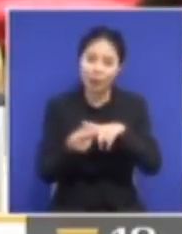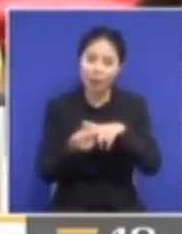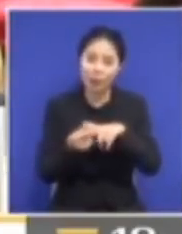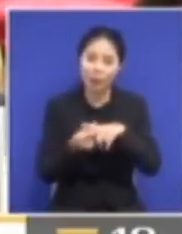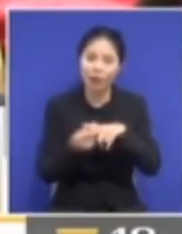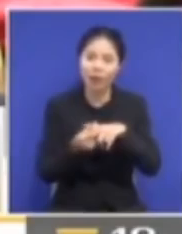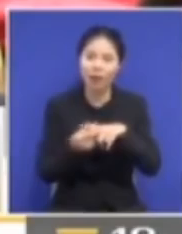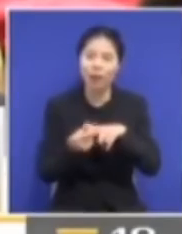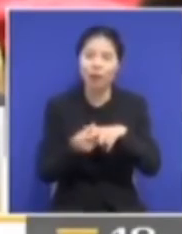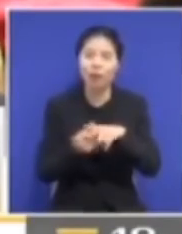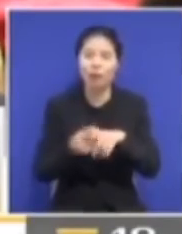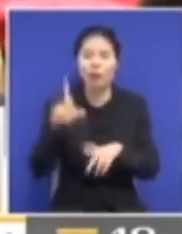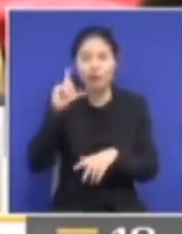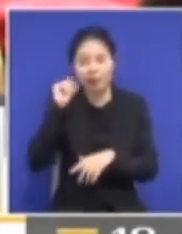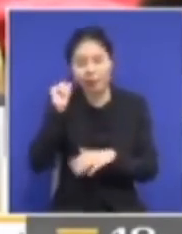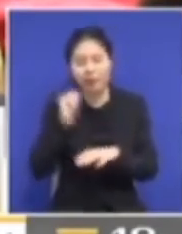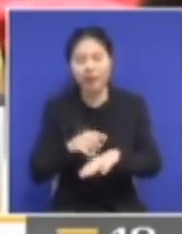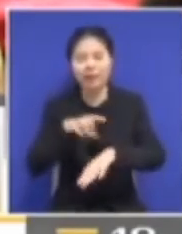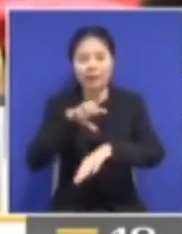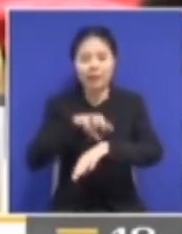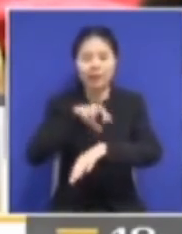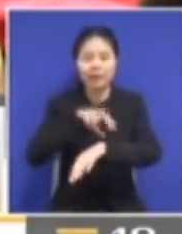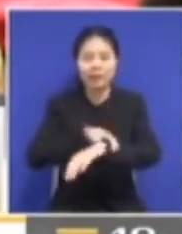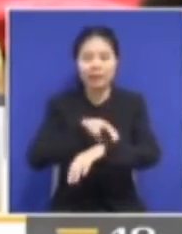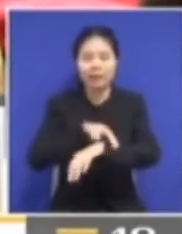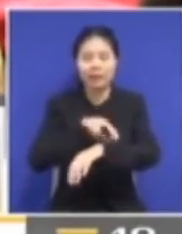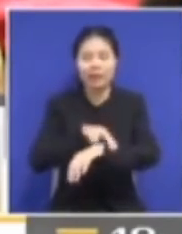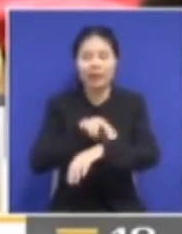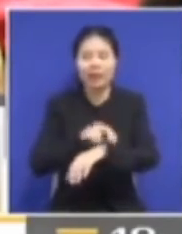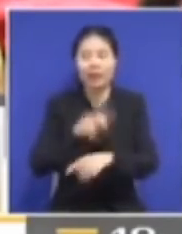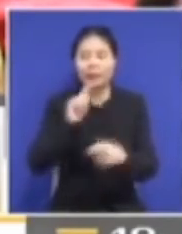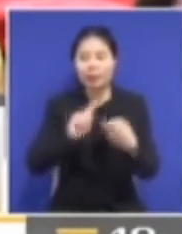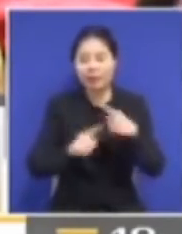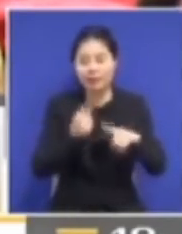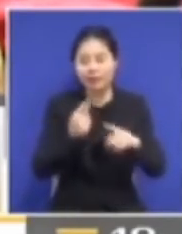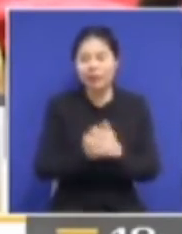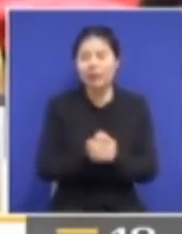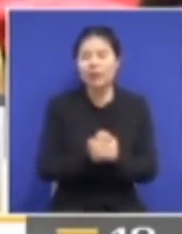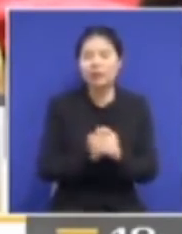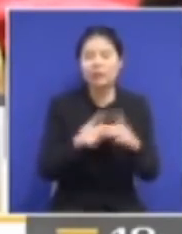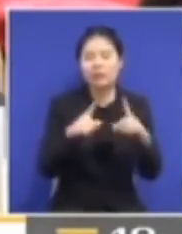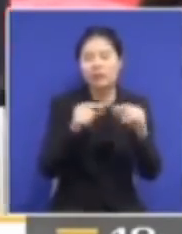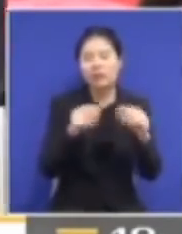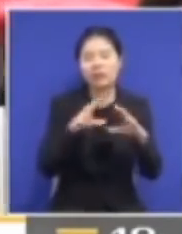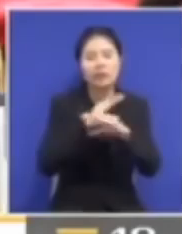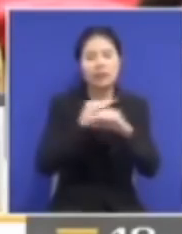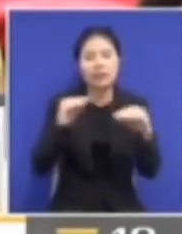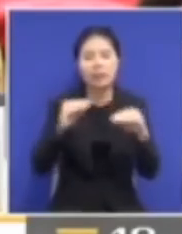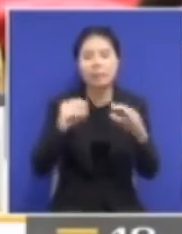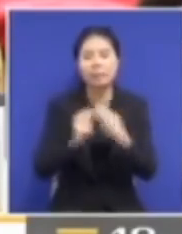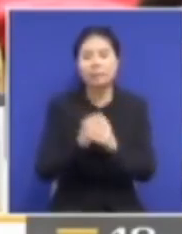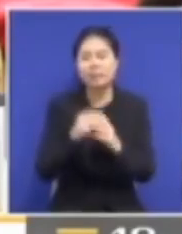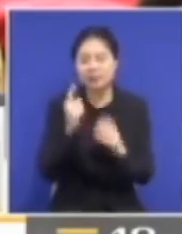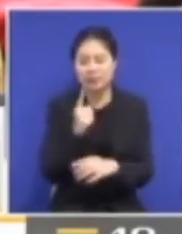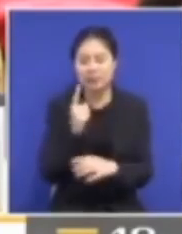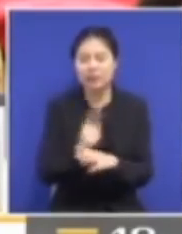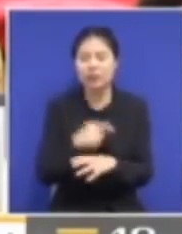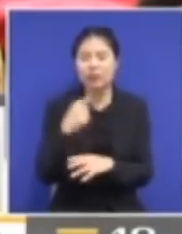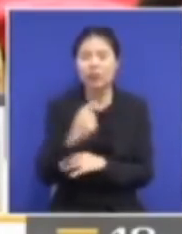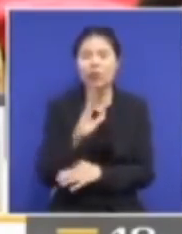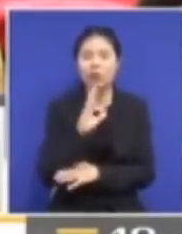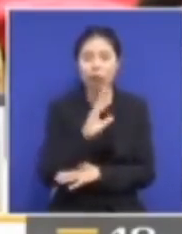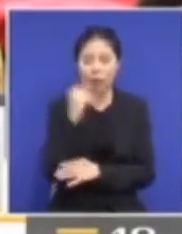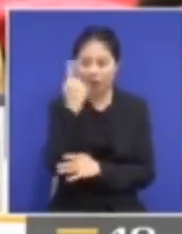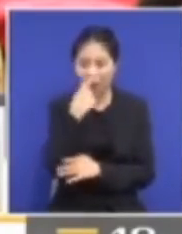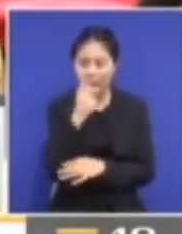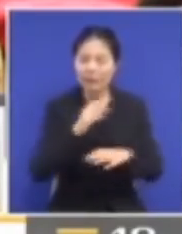ครับเป็นไงครับยุติแบบหน้าด้านๆนะครับแล้วทำไมทางวินัยไม่จัดการกันน